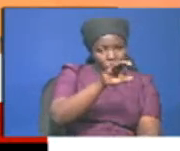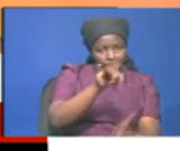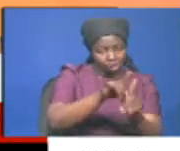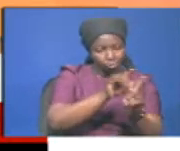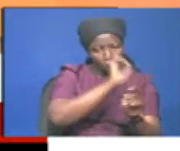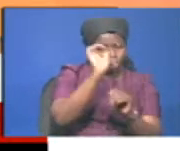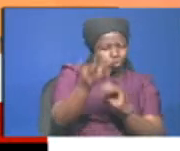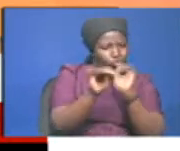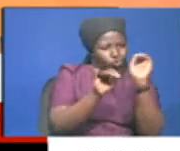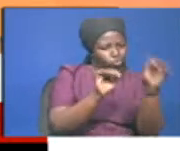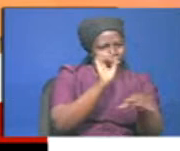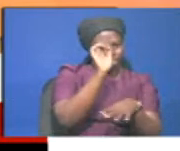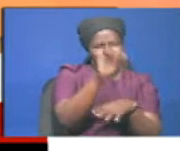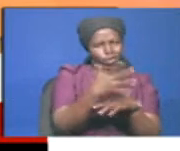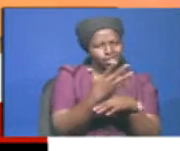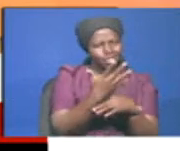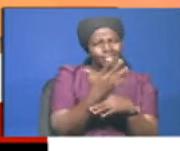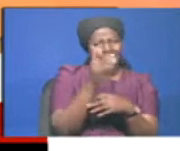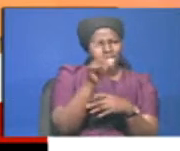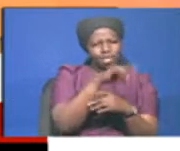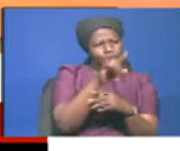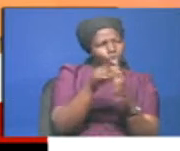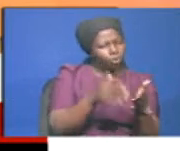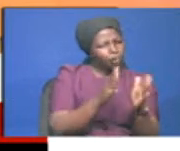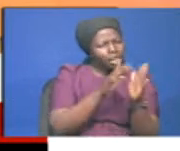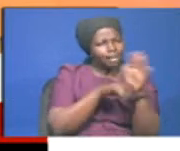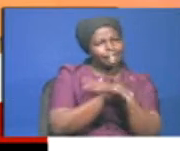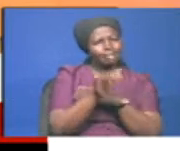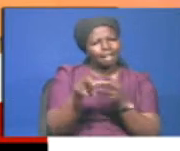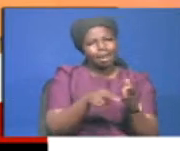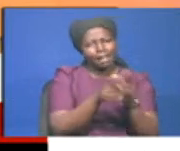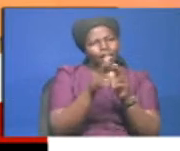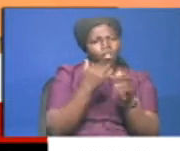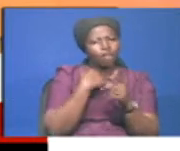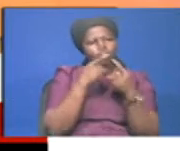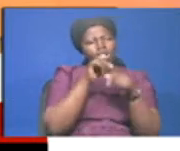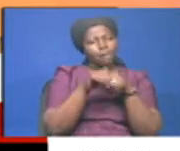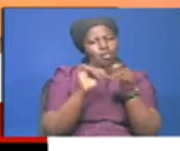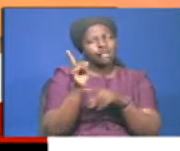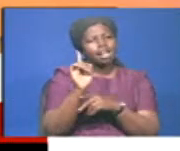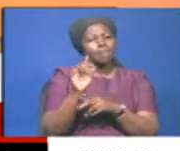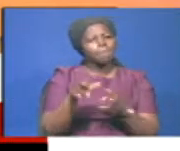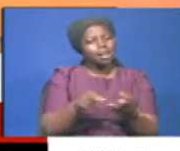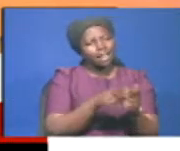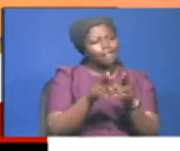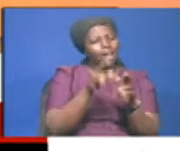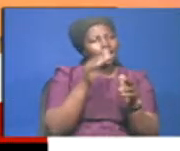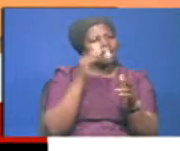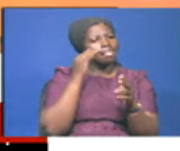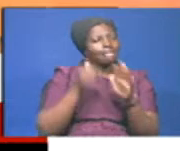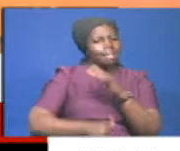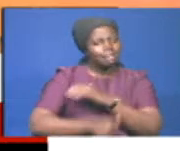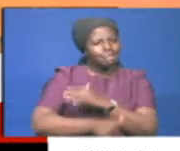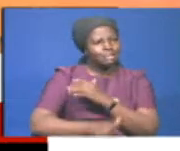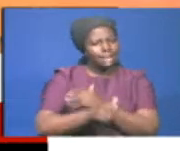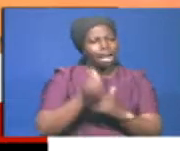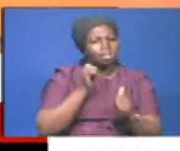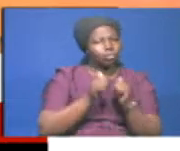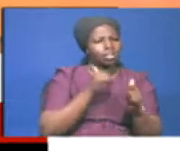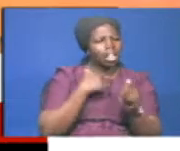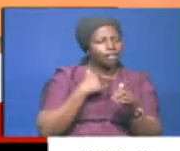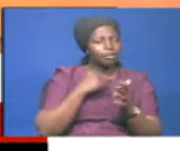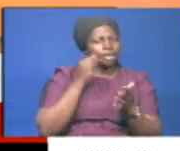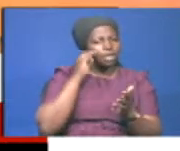ikiwa nitatumia hilo neno, katika mito. Umezungumza kuhusiana na mto Nairobi, athari ambazo zimeshuhudiwa. Unahisi ya kwamba elimu ya